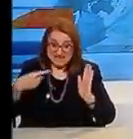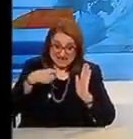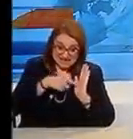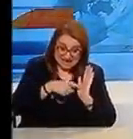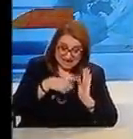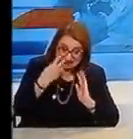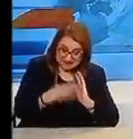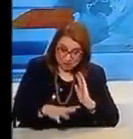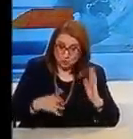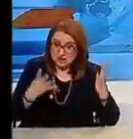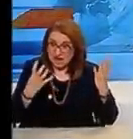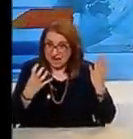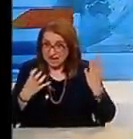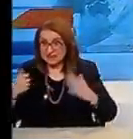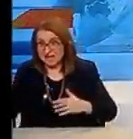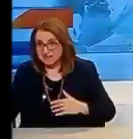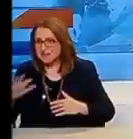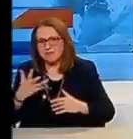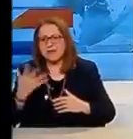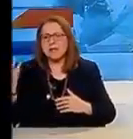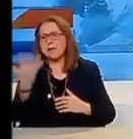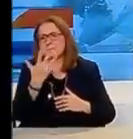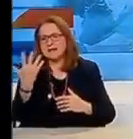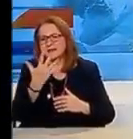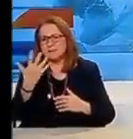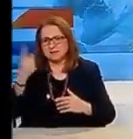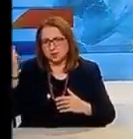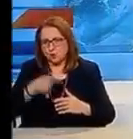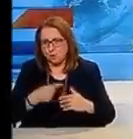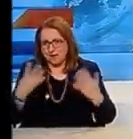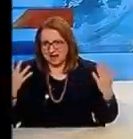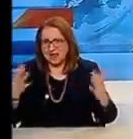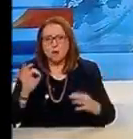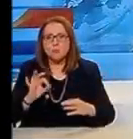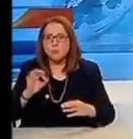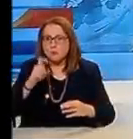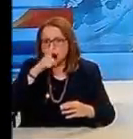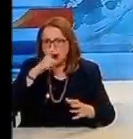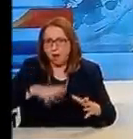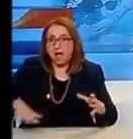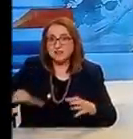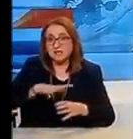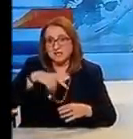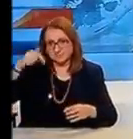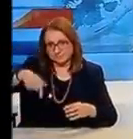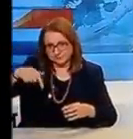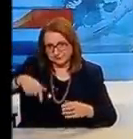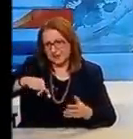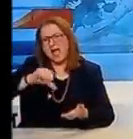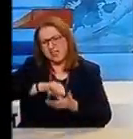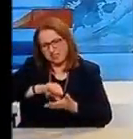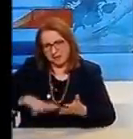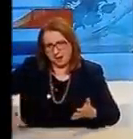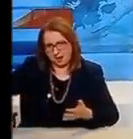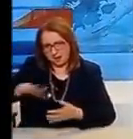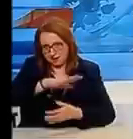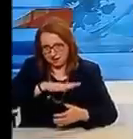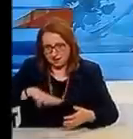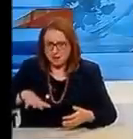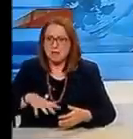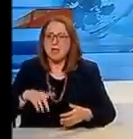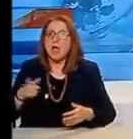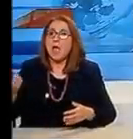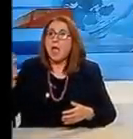1.496, δηλαδή ποσοστό 55,9%, ήταν στην Αττική. 237 ήταν σε δομές